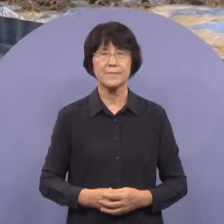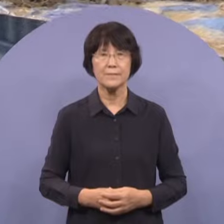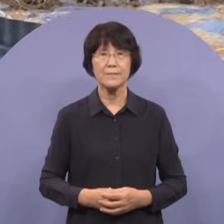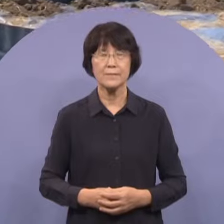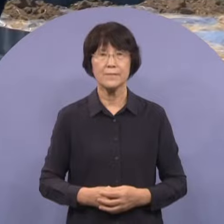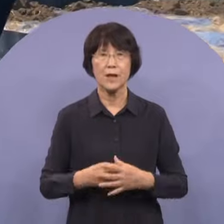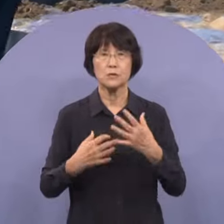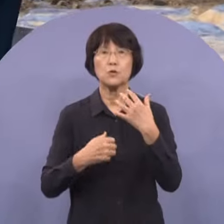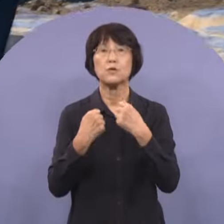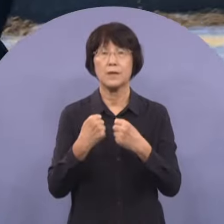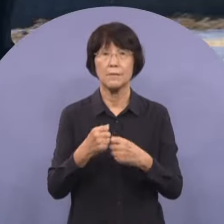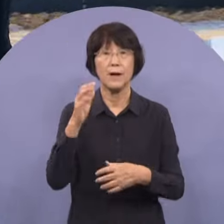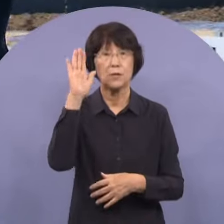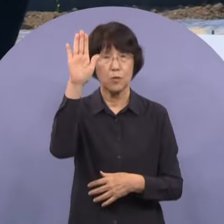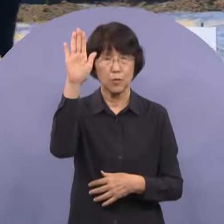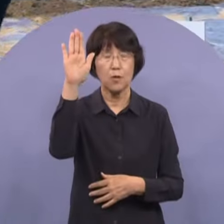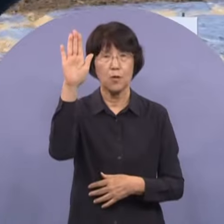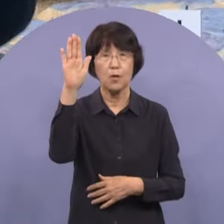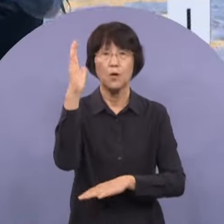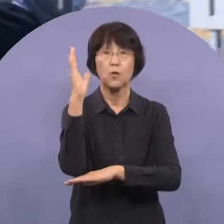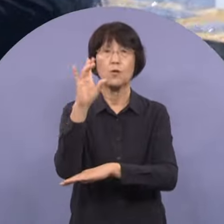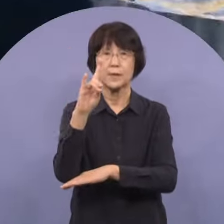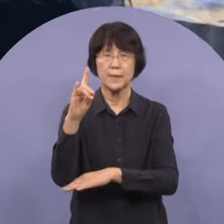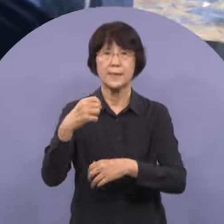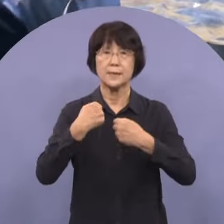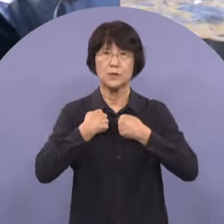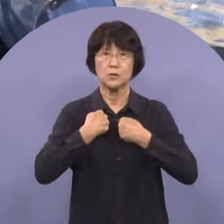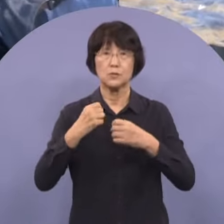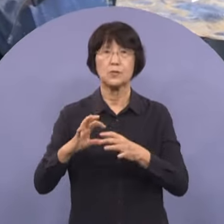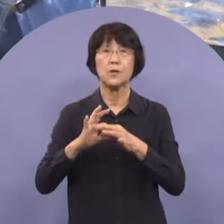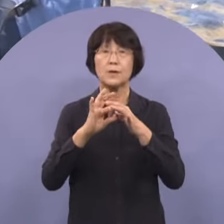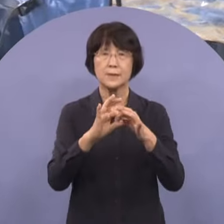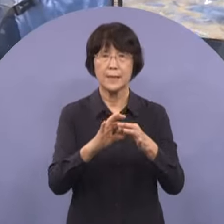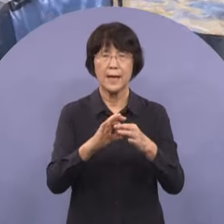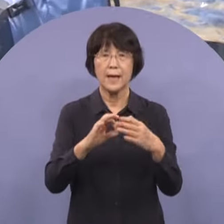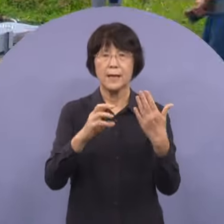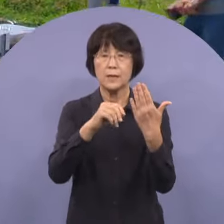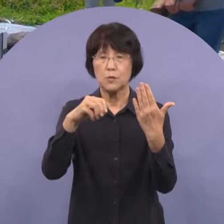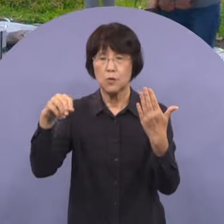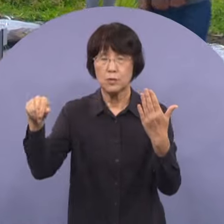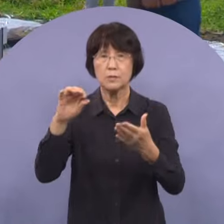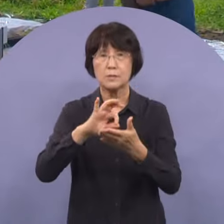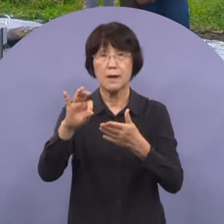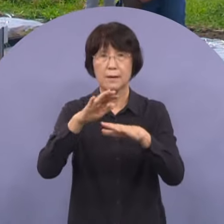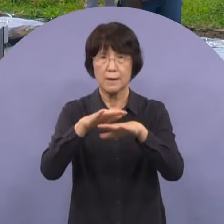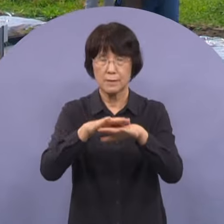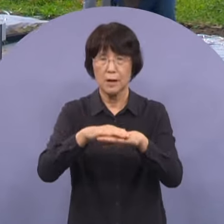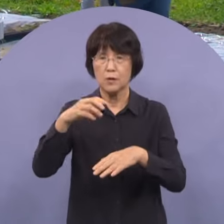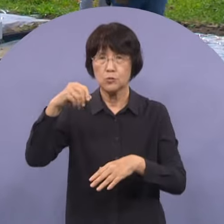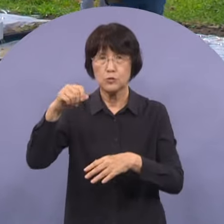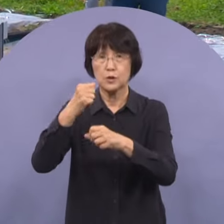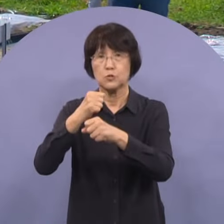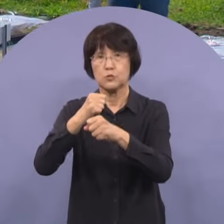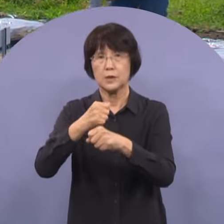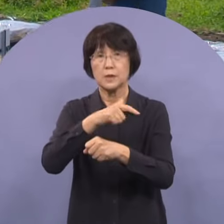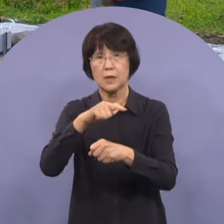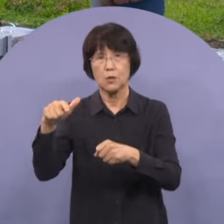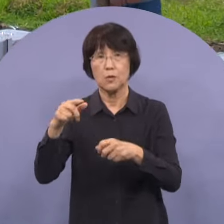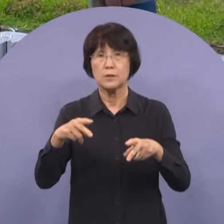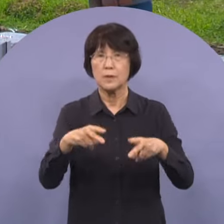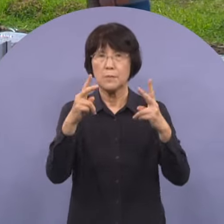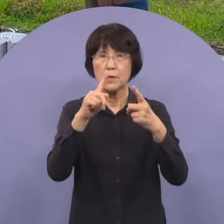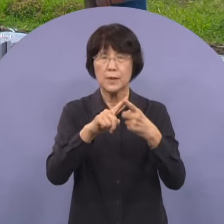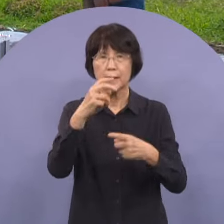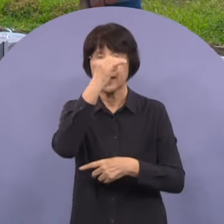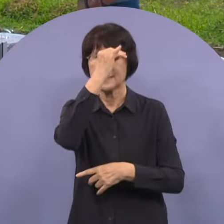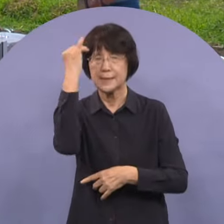受講生たちは今後、講義や実習を通して肥料の使い方、土作りなどの専門的な知識